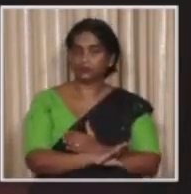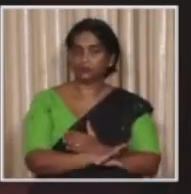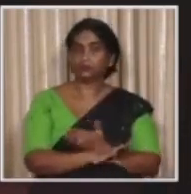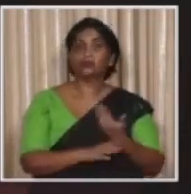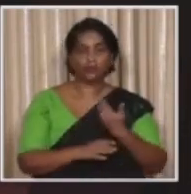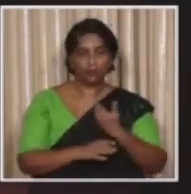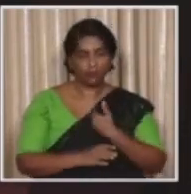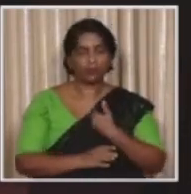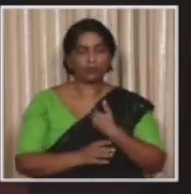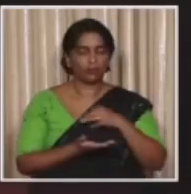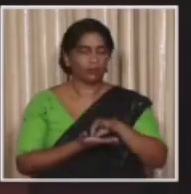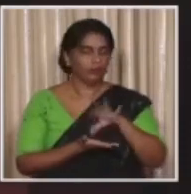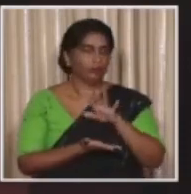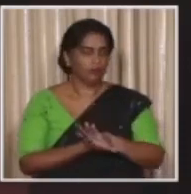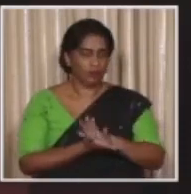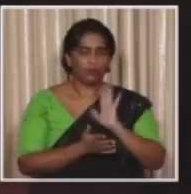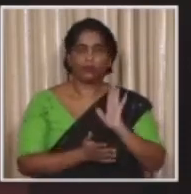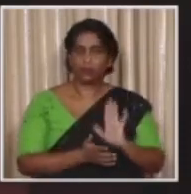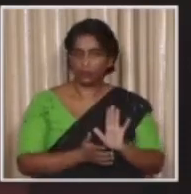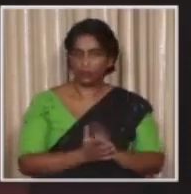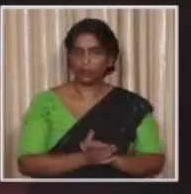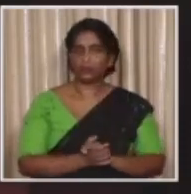අපි තීන්දුවක් ගන්නට ඕන